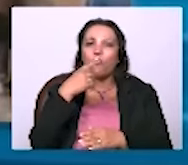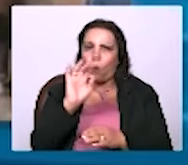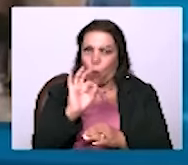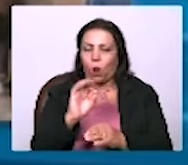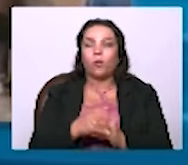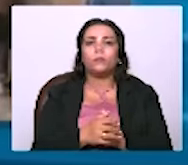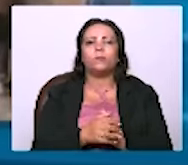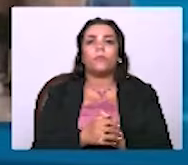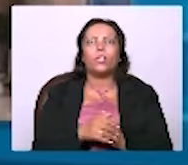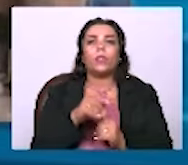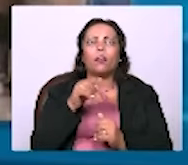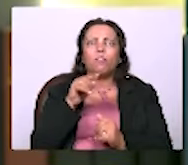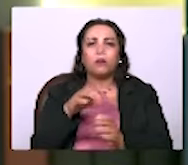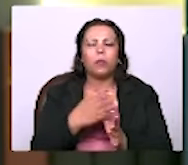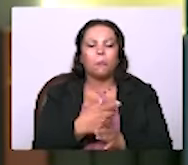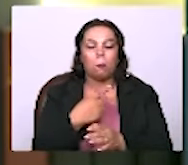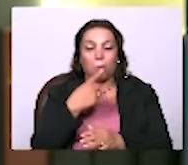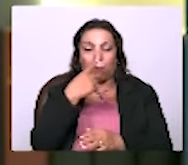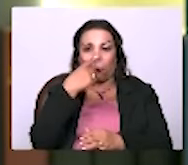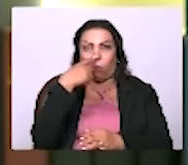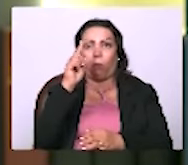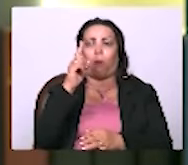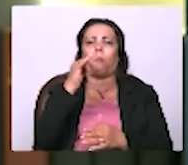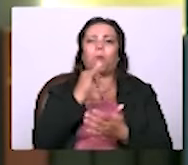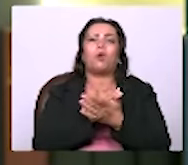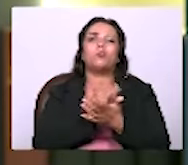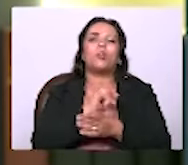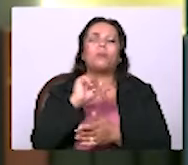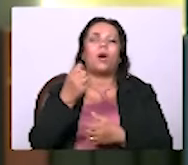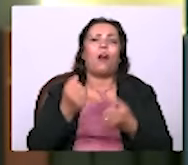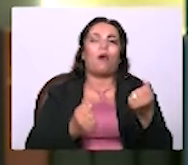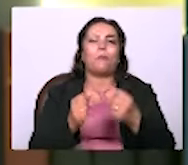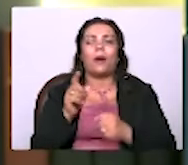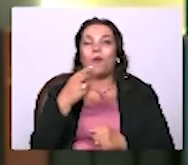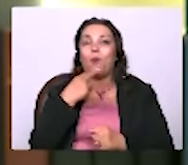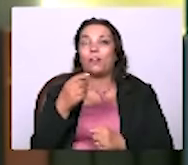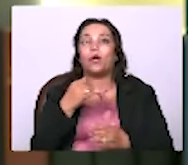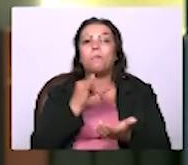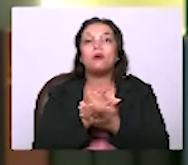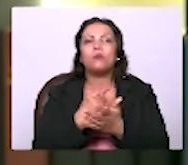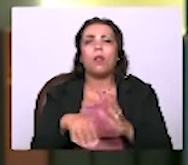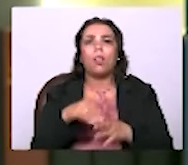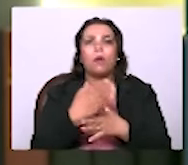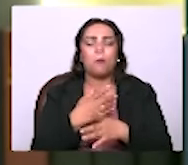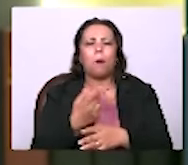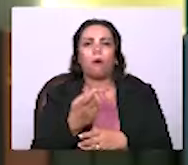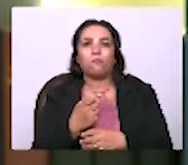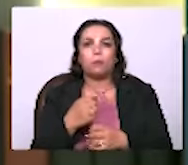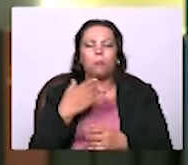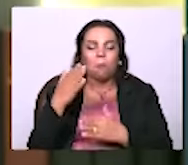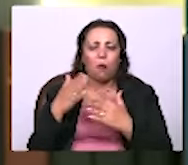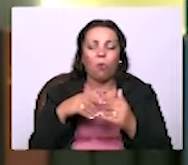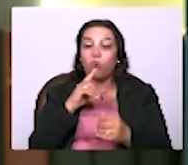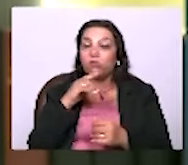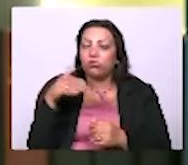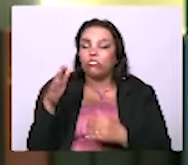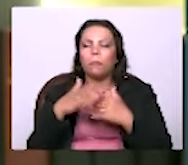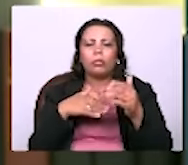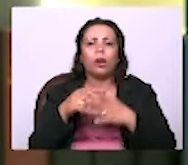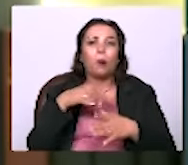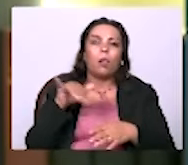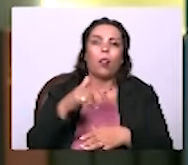في رعونه من يقود السيارات يعني في جزء منها يتعلق بالرعى العامه يعني بتشوف وانت